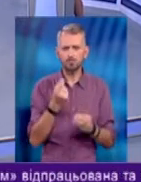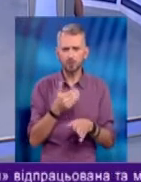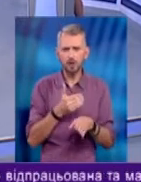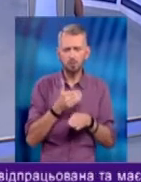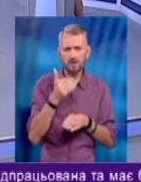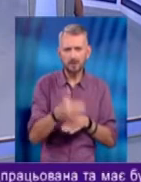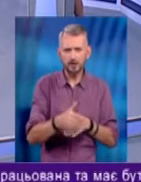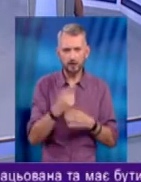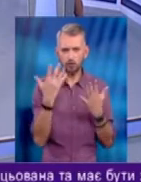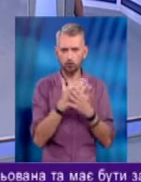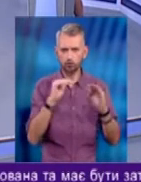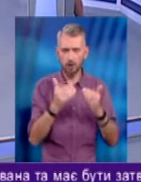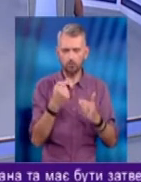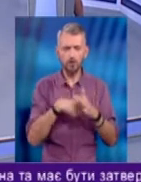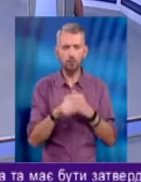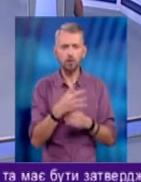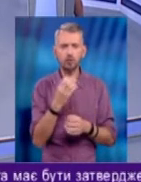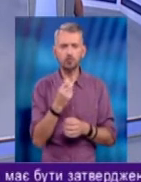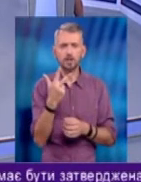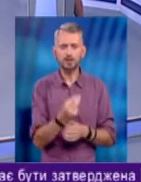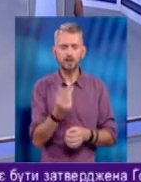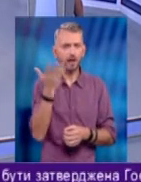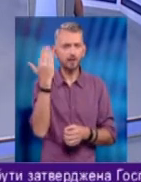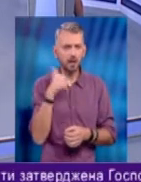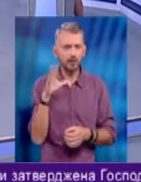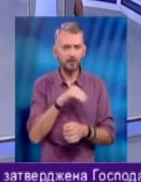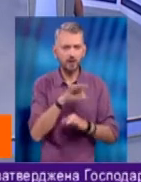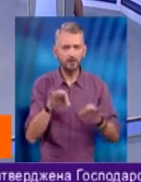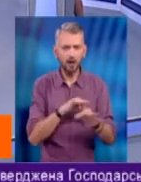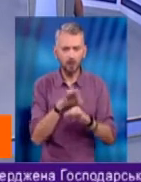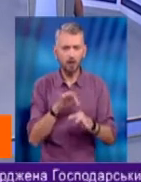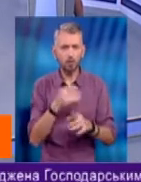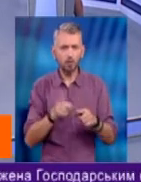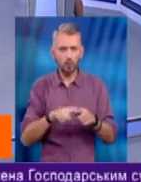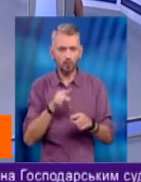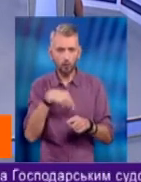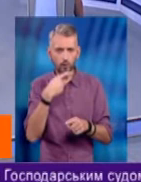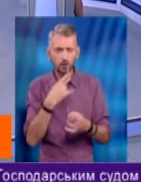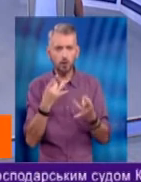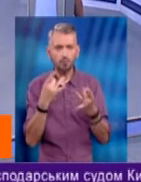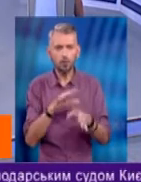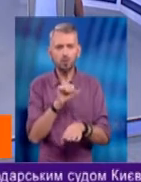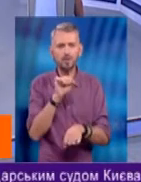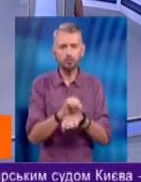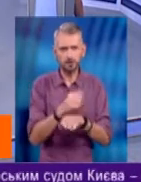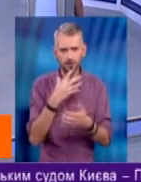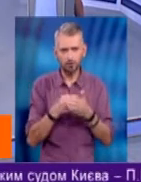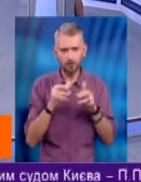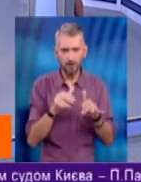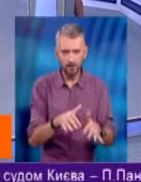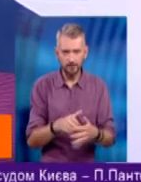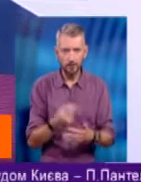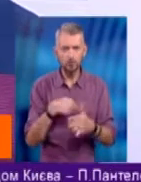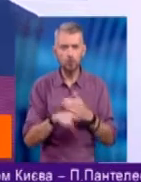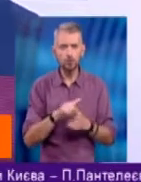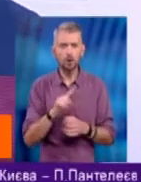самим сюжетом, тому що ще 3 дні назад вся схема, ту, про яку ви зараз говорите, вона просто призупинила свою діяльність. Тому